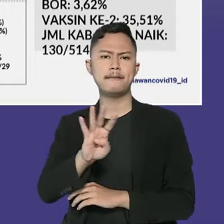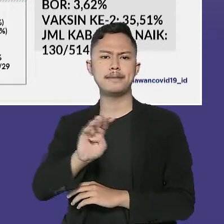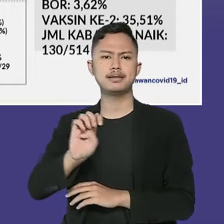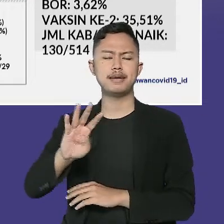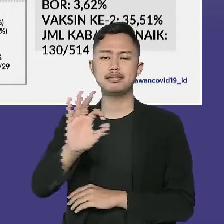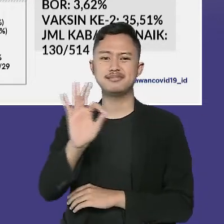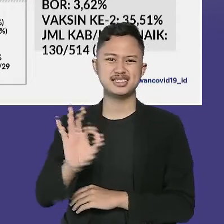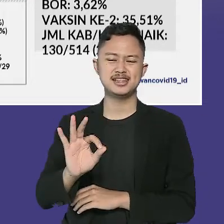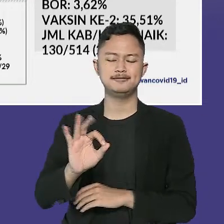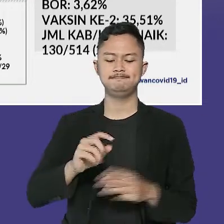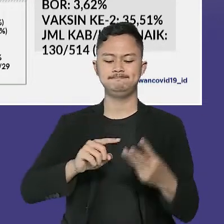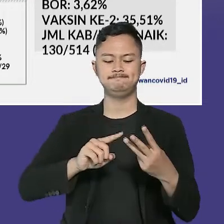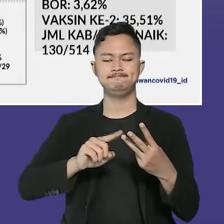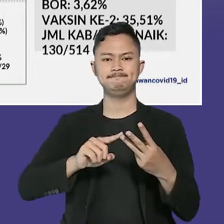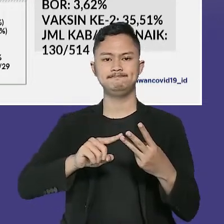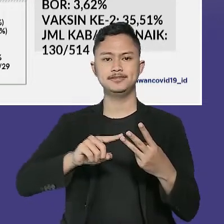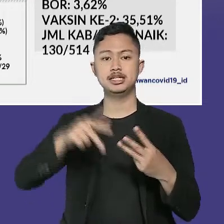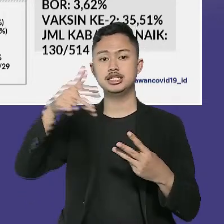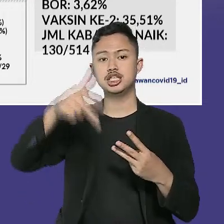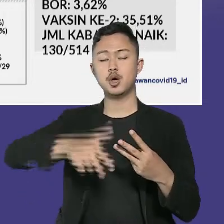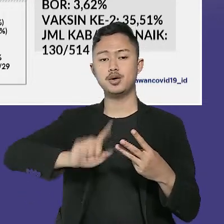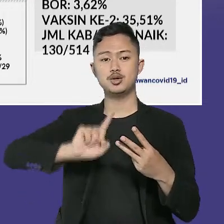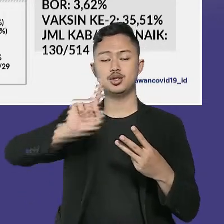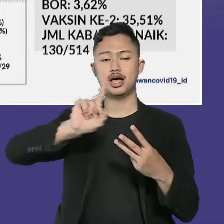92,44%, Sulawesi Utara